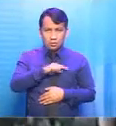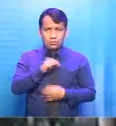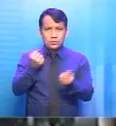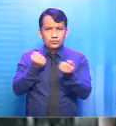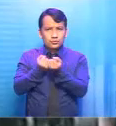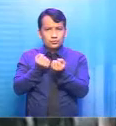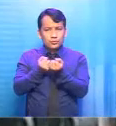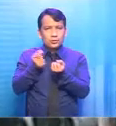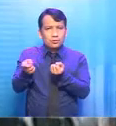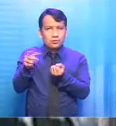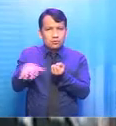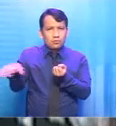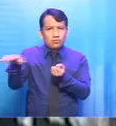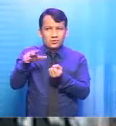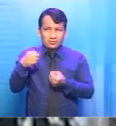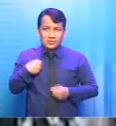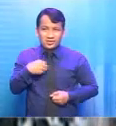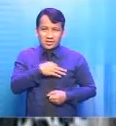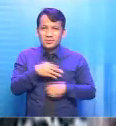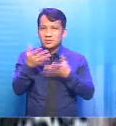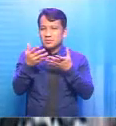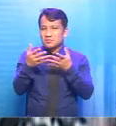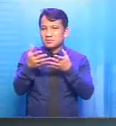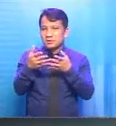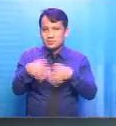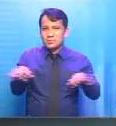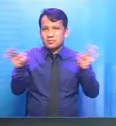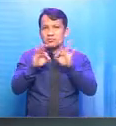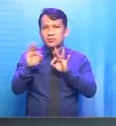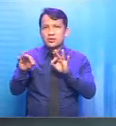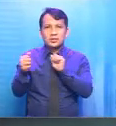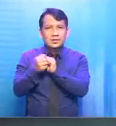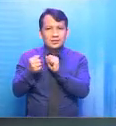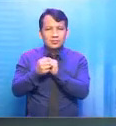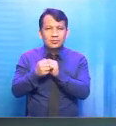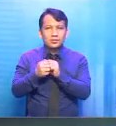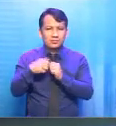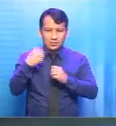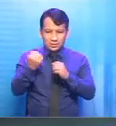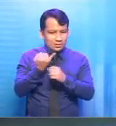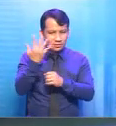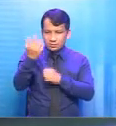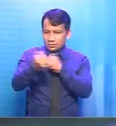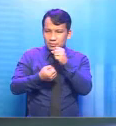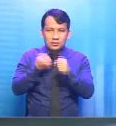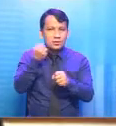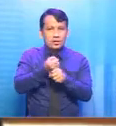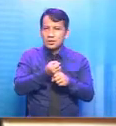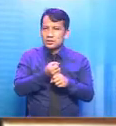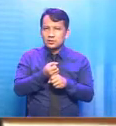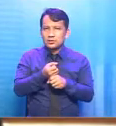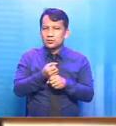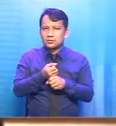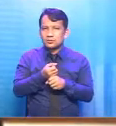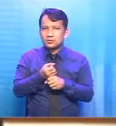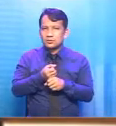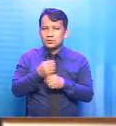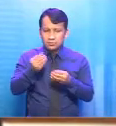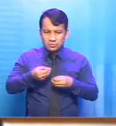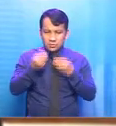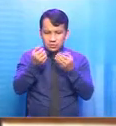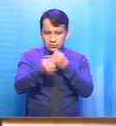5 officials. These officials are had been with us for decades already. Nagbigay na ho ng ganong